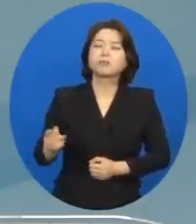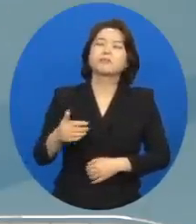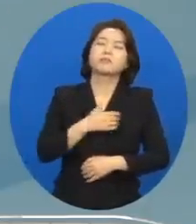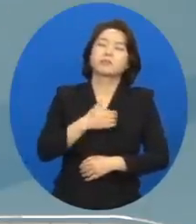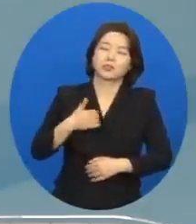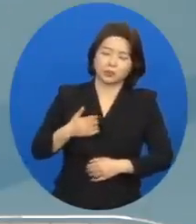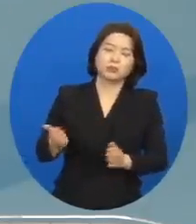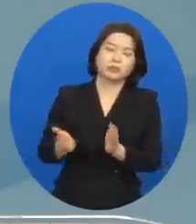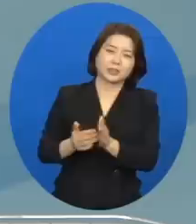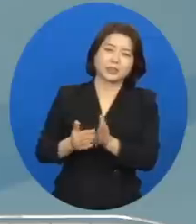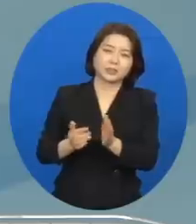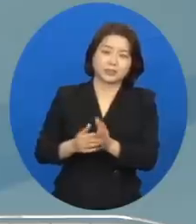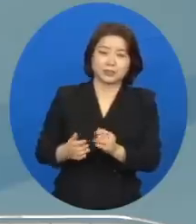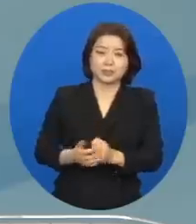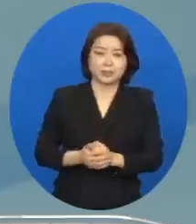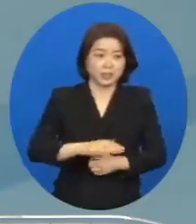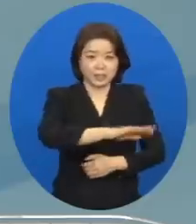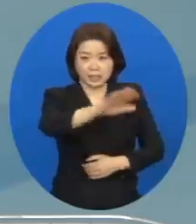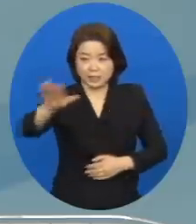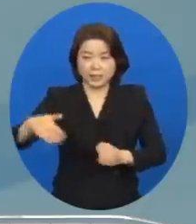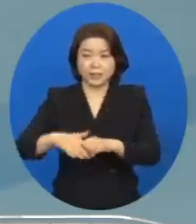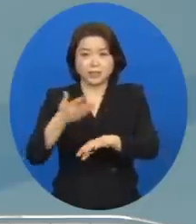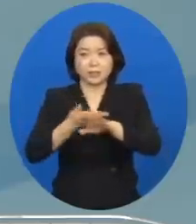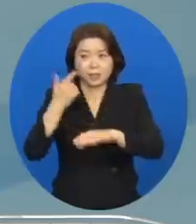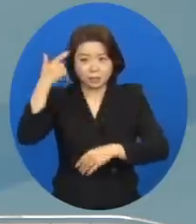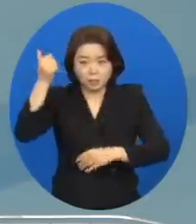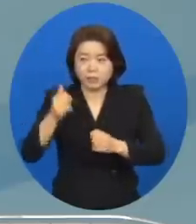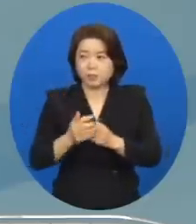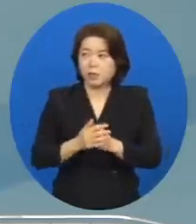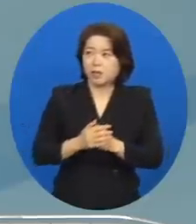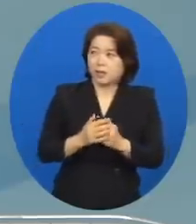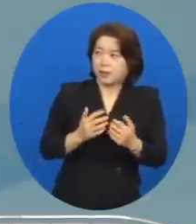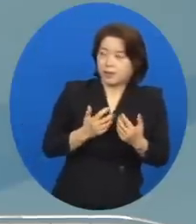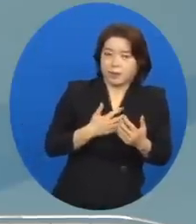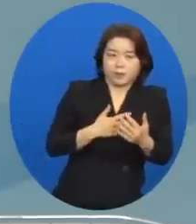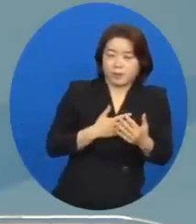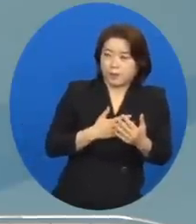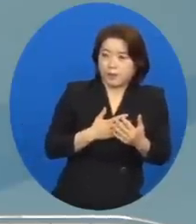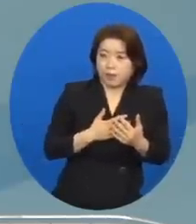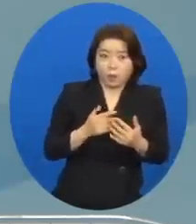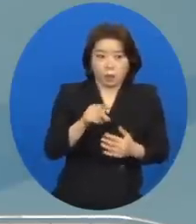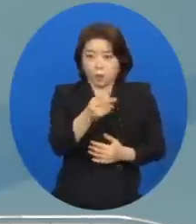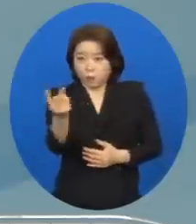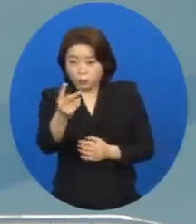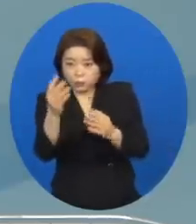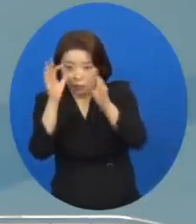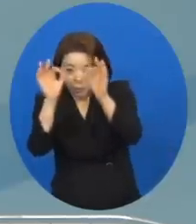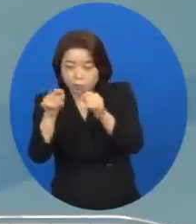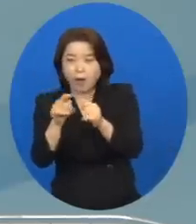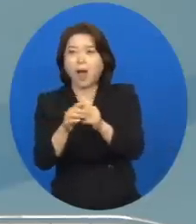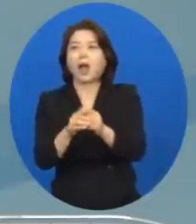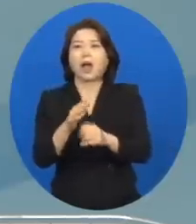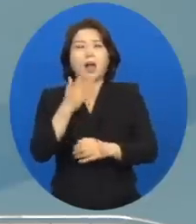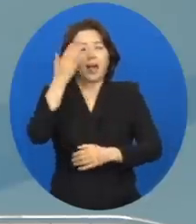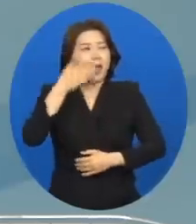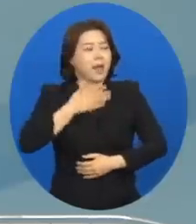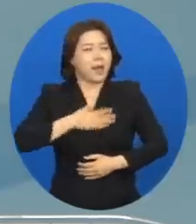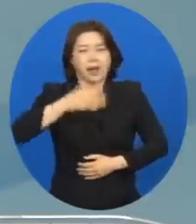충분했어요. 다들 다른 목사님들도 굉장히 긴장을 하고 계시다가 그냥 그것으로 다 해결이 된 거죠.